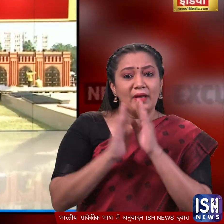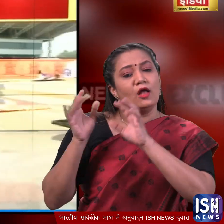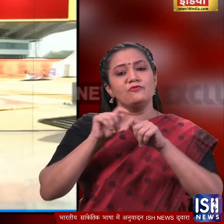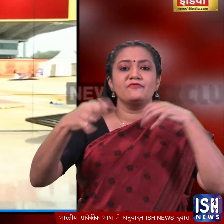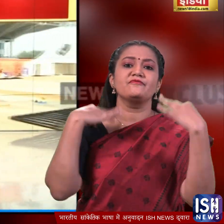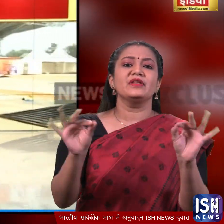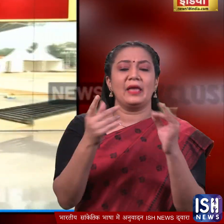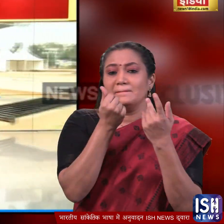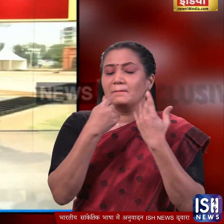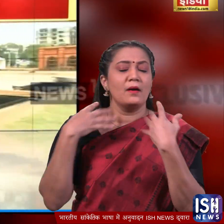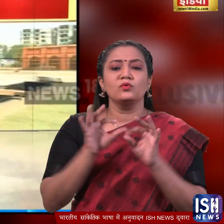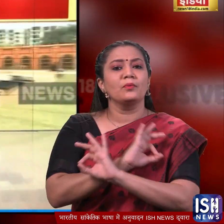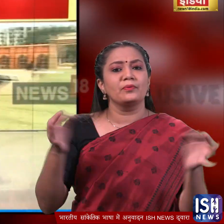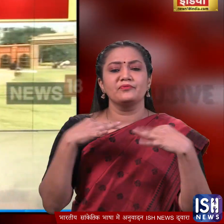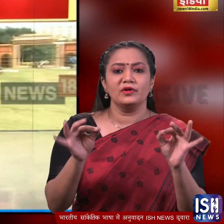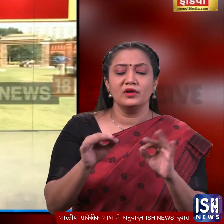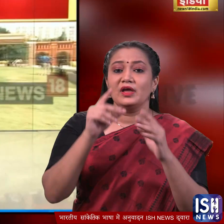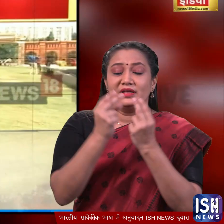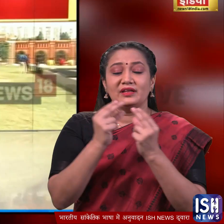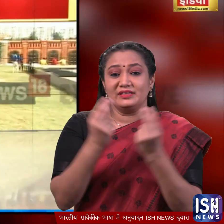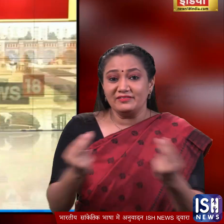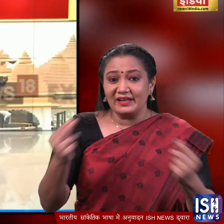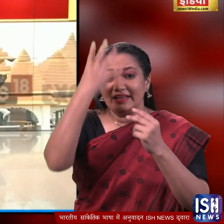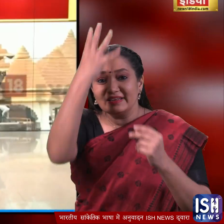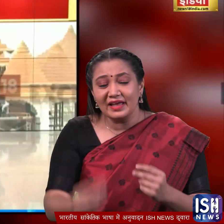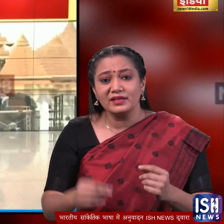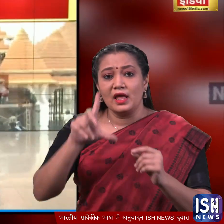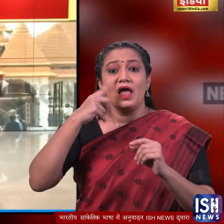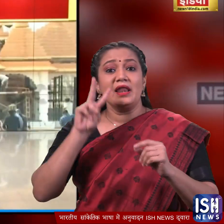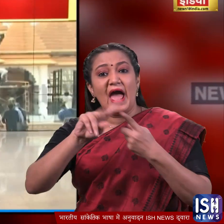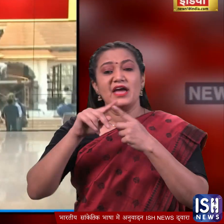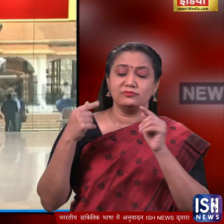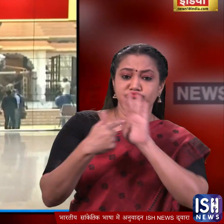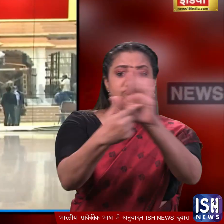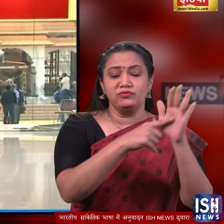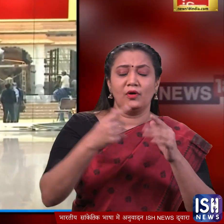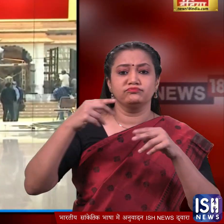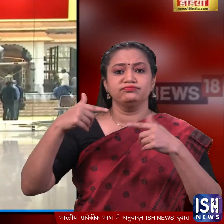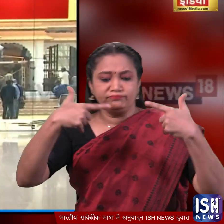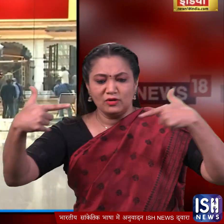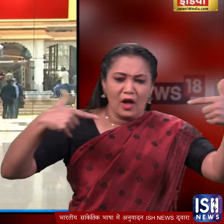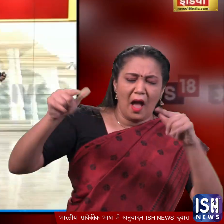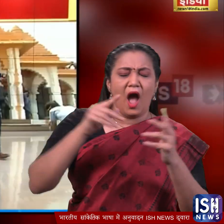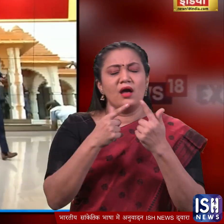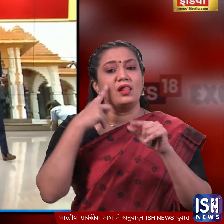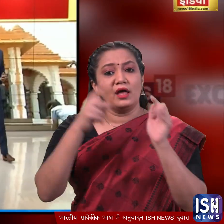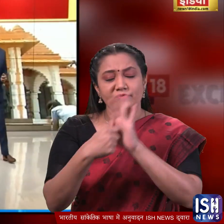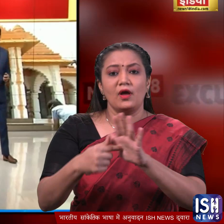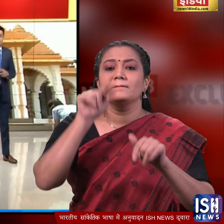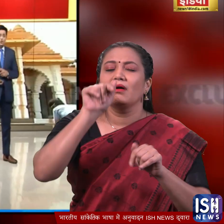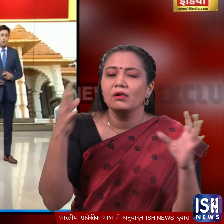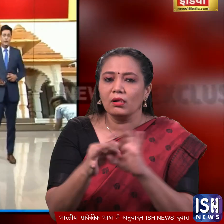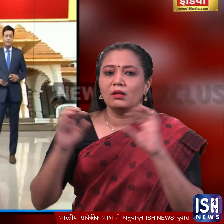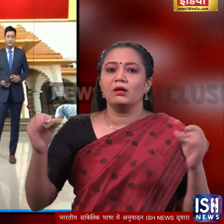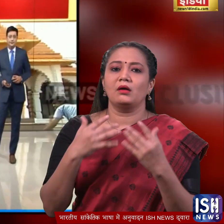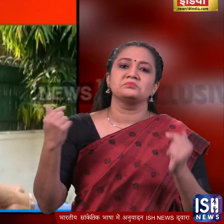मंदिर का मॉडल बनवा रहे हैं, जहां दिवाली की शाम होने वाली पूजा का सीधा प्रसारण पूरी दिल्ली में होगा। इस बीच दिल्ली सरकार के इस कदम पर सियासत